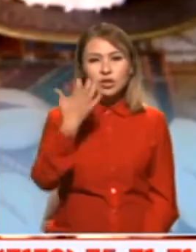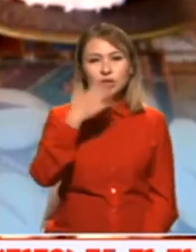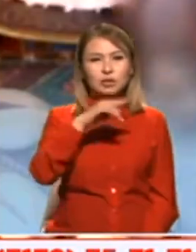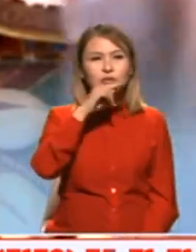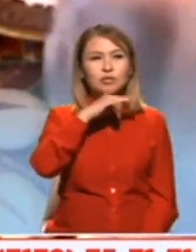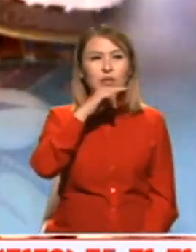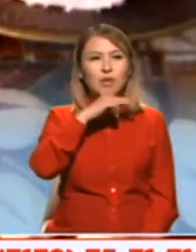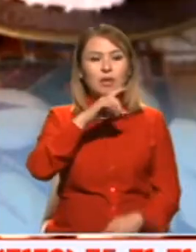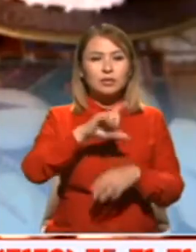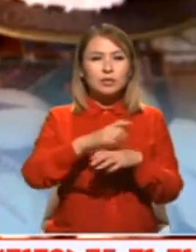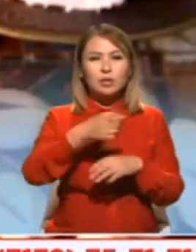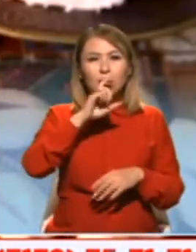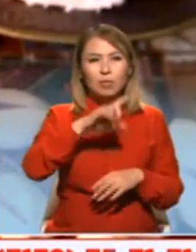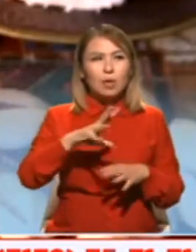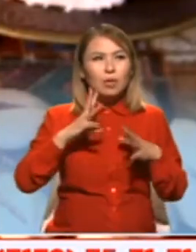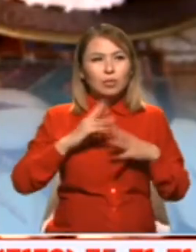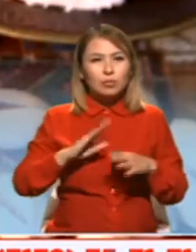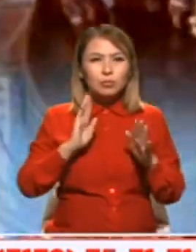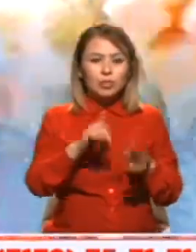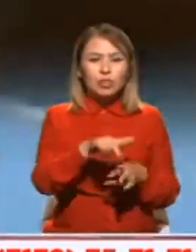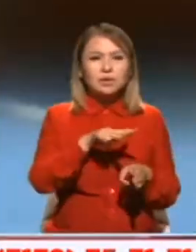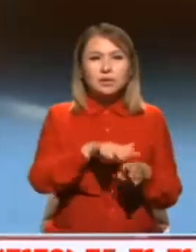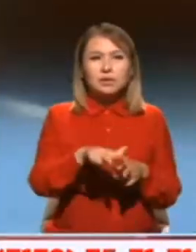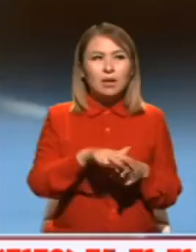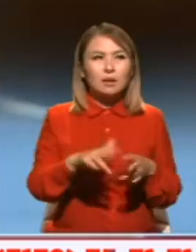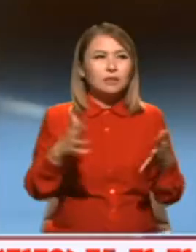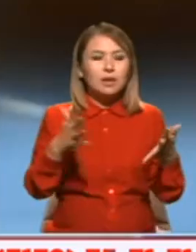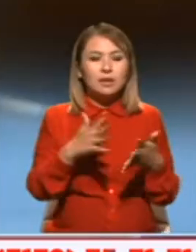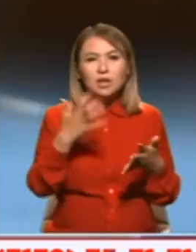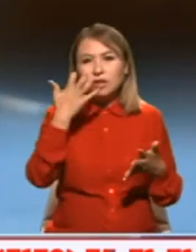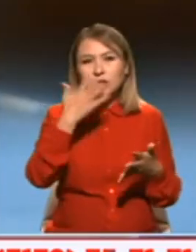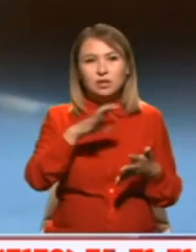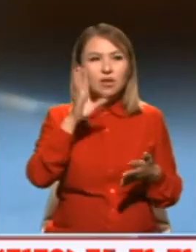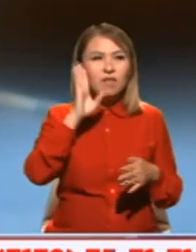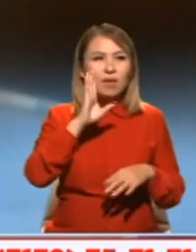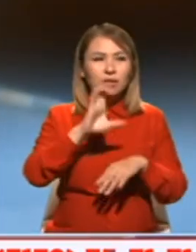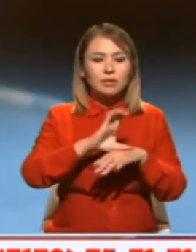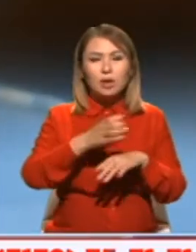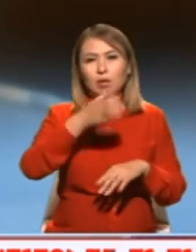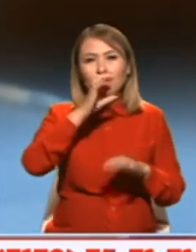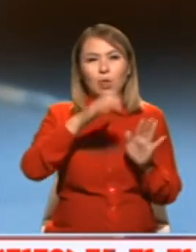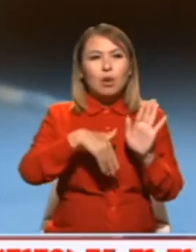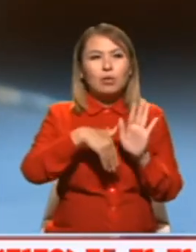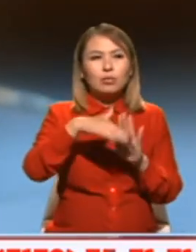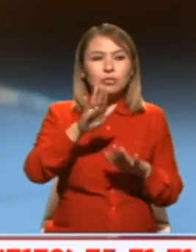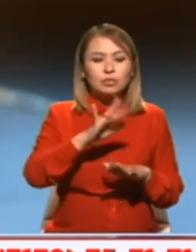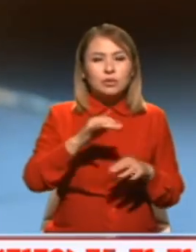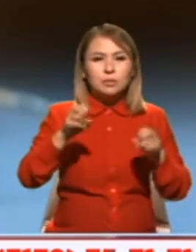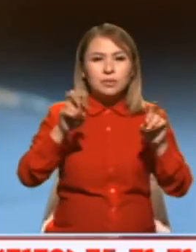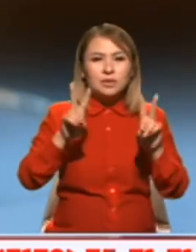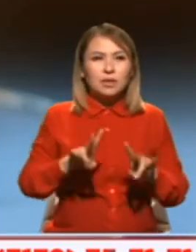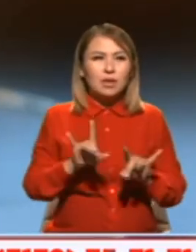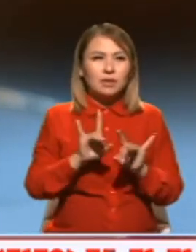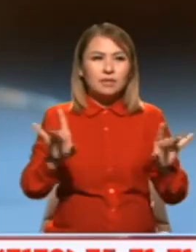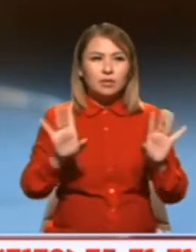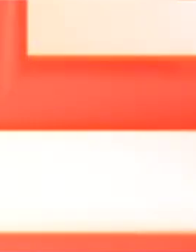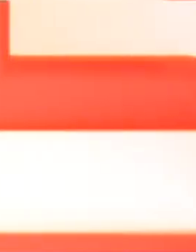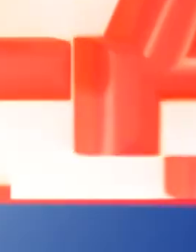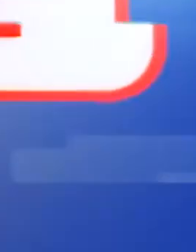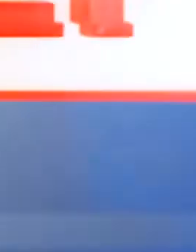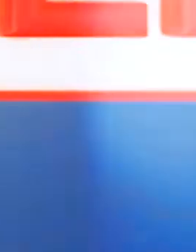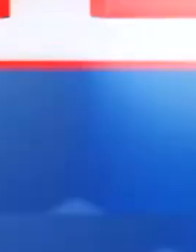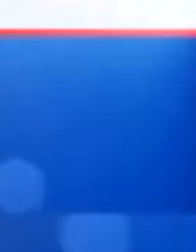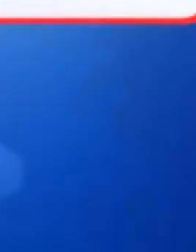ішу шөлді баса ма? Оның зияны қандай? Ыстық суды қандай температурада ішкен жөн? Мамандар жауап береді.